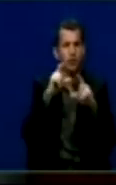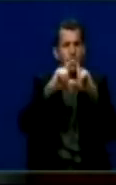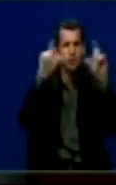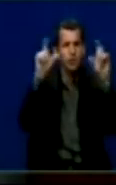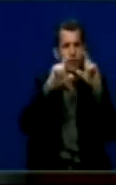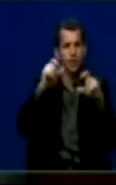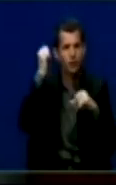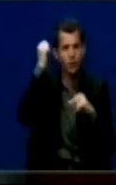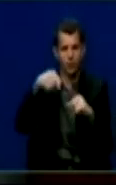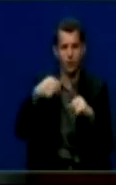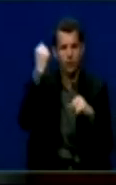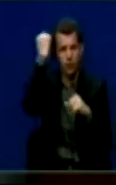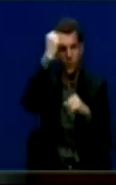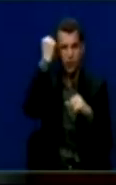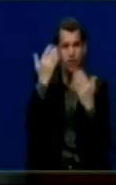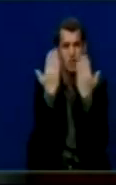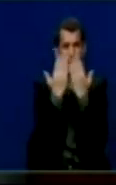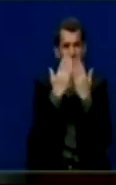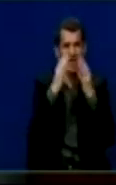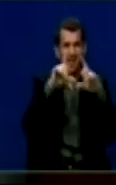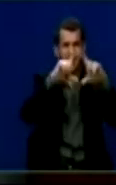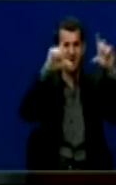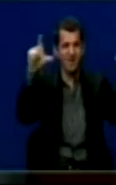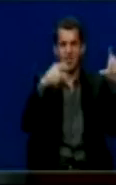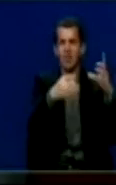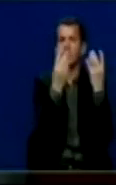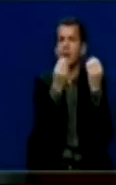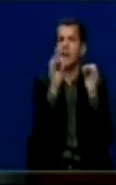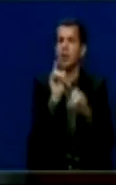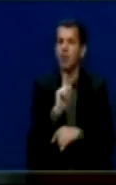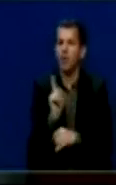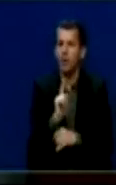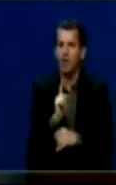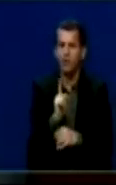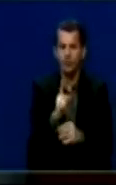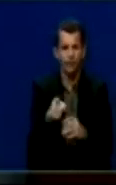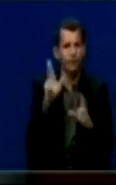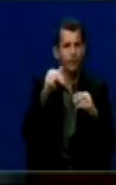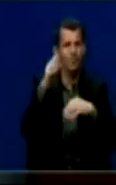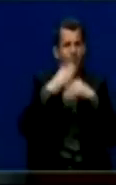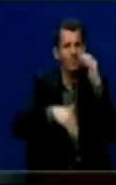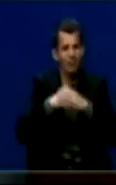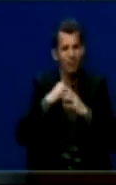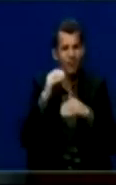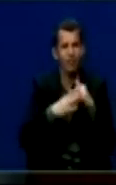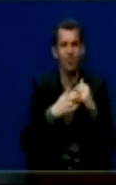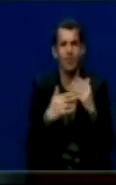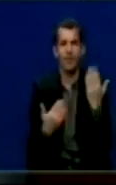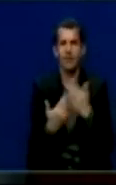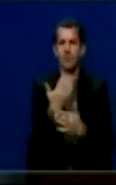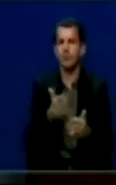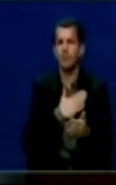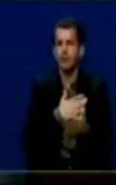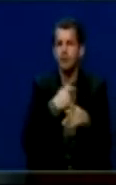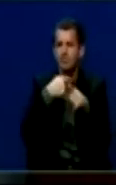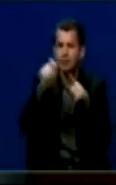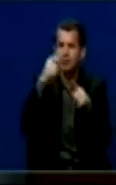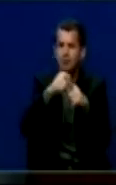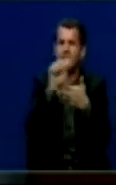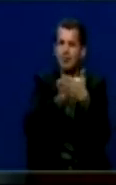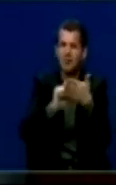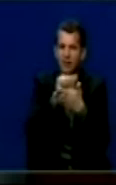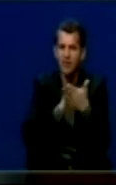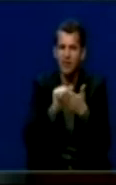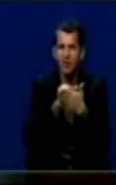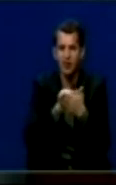shkollore nuk ofrojnë mjedis të shëndetshëm për nxënësit. Në mesin e tyre bëjnë pjesë edhe objekte të ndërtuara ose renovuara në periudhën e pasluftës, të